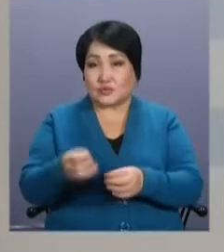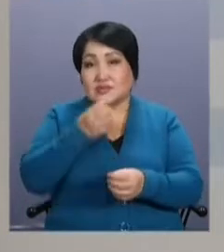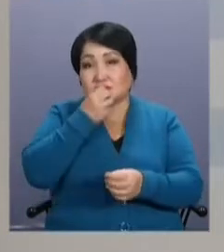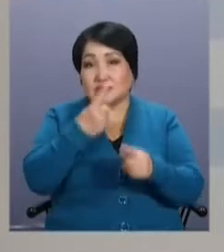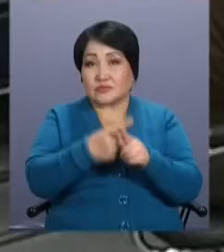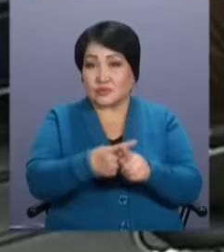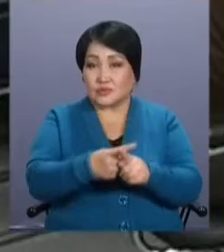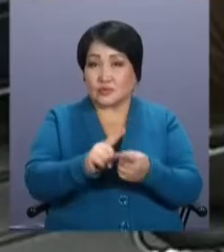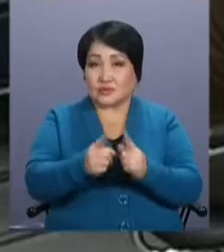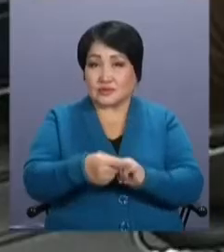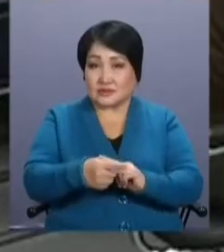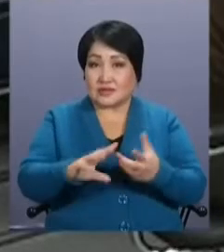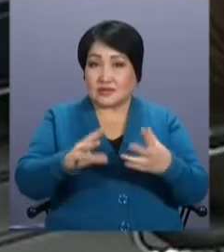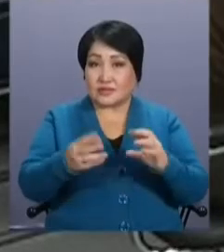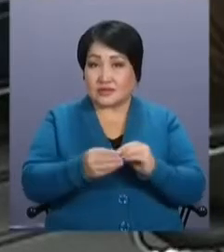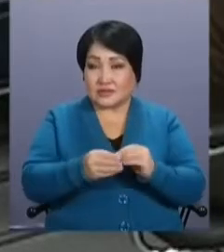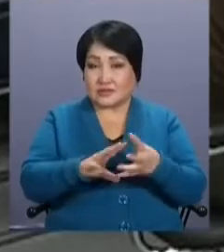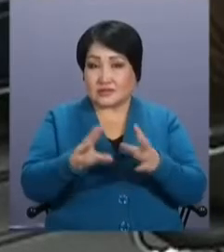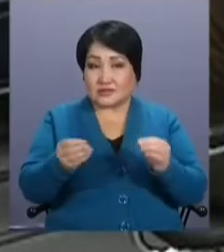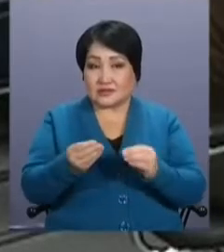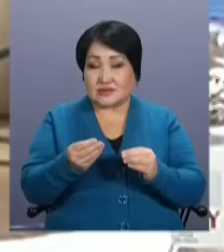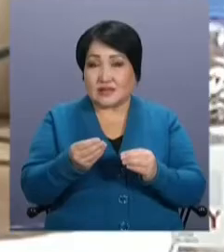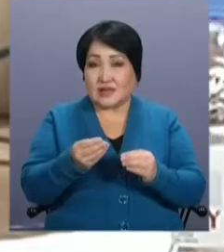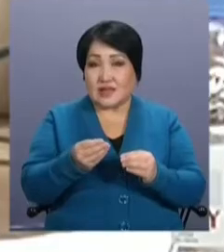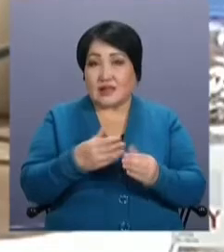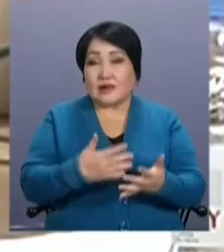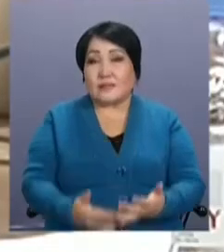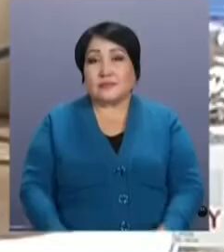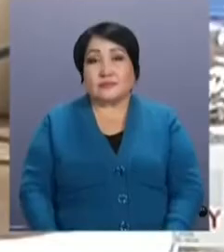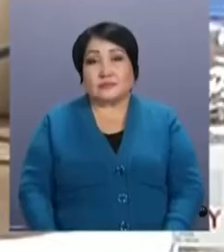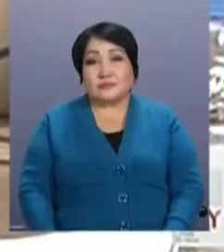өкілдері, жазушылар және филологтар дәл осындай пікір білдіруде.